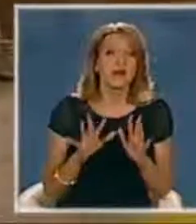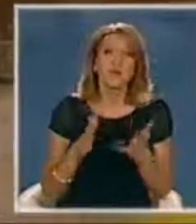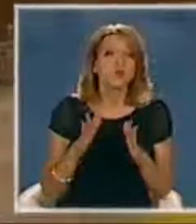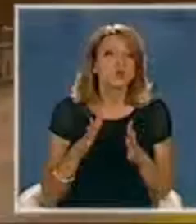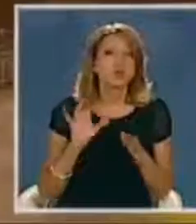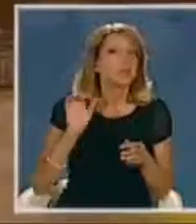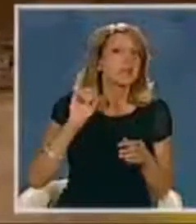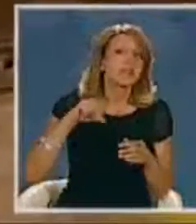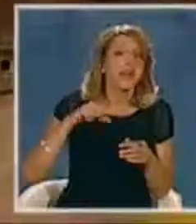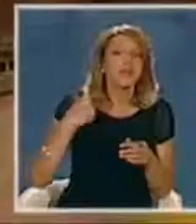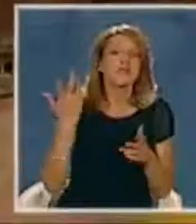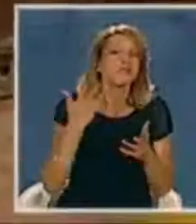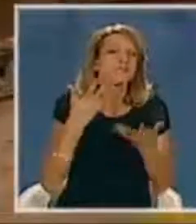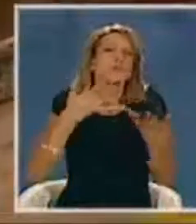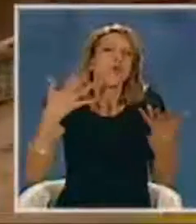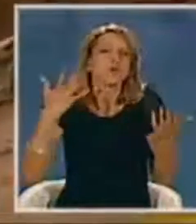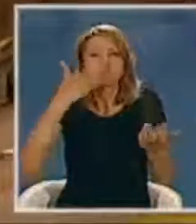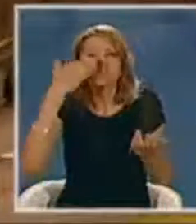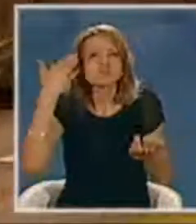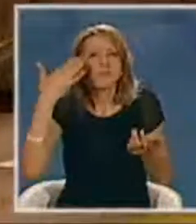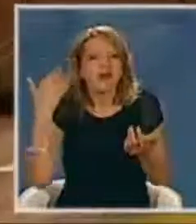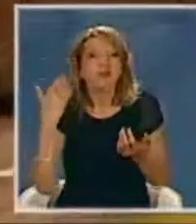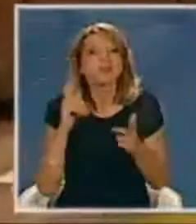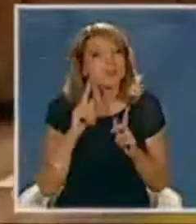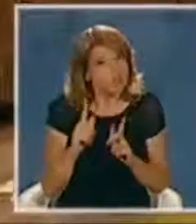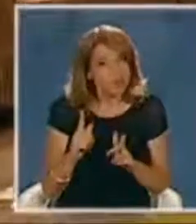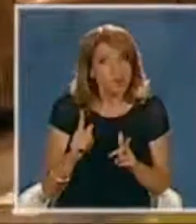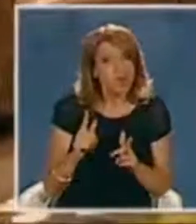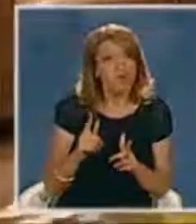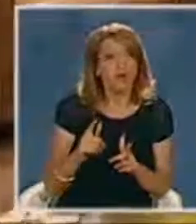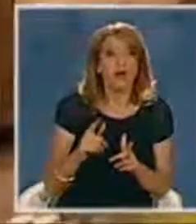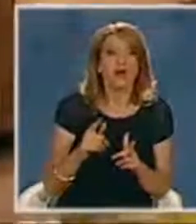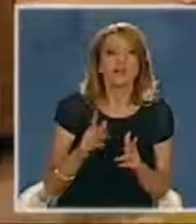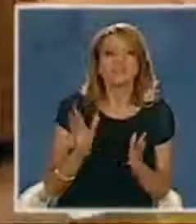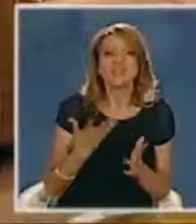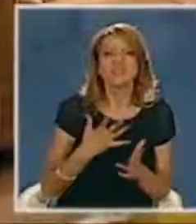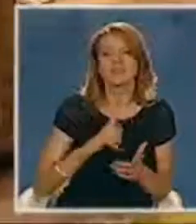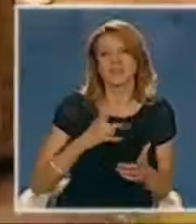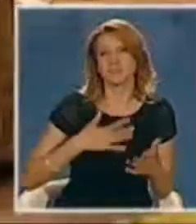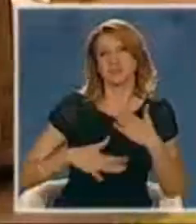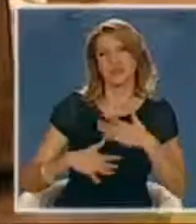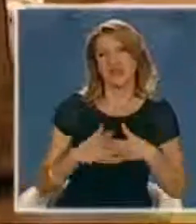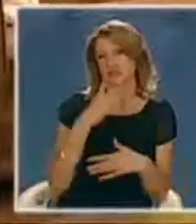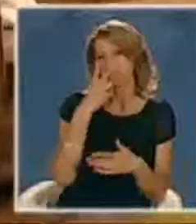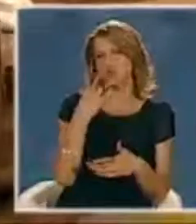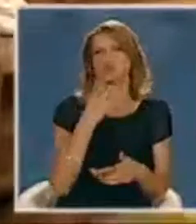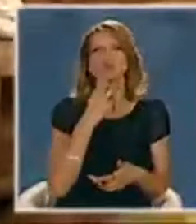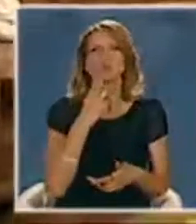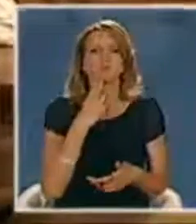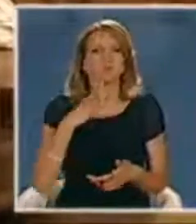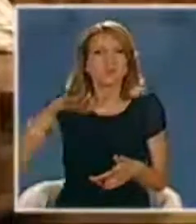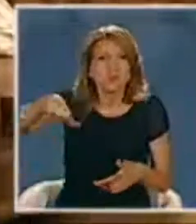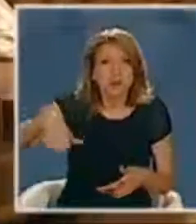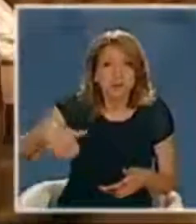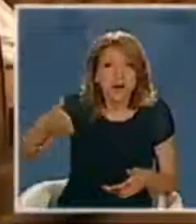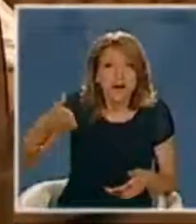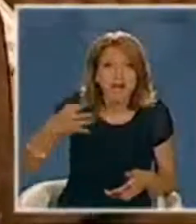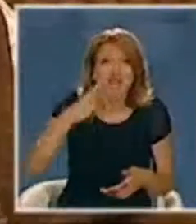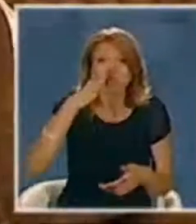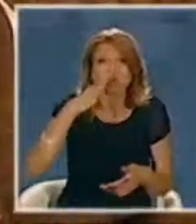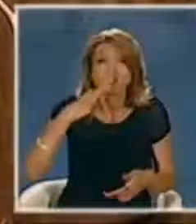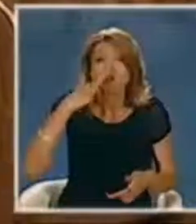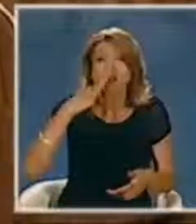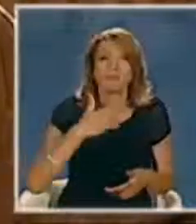вече забравил съм за тези моменти, но съм... Става ми неприятно, че те пушат, били са четвърти-пети клас и са пушили цигари,